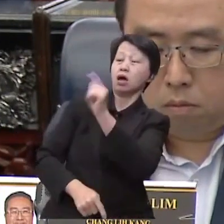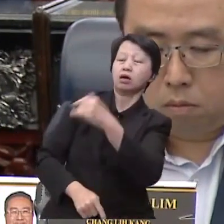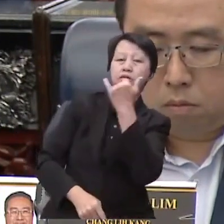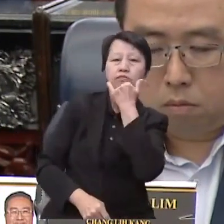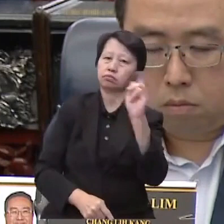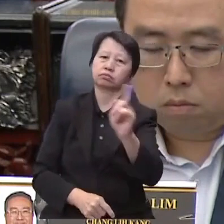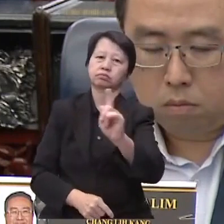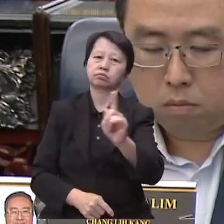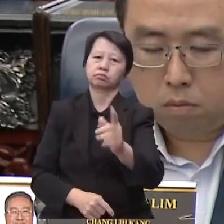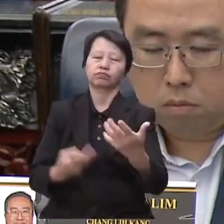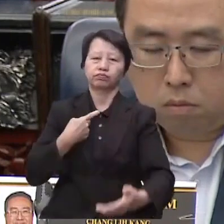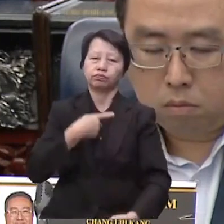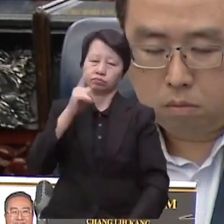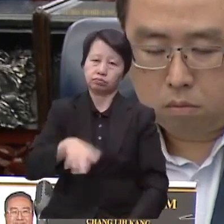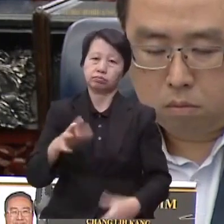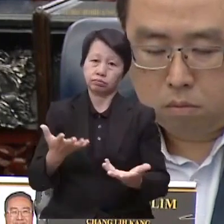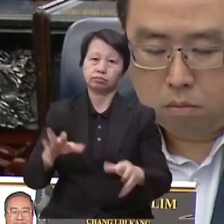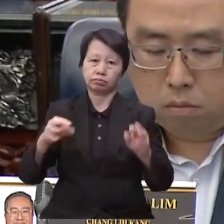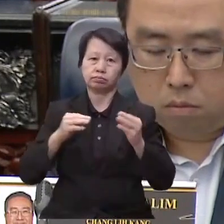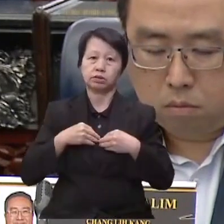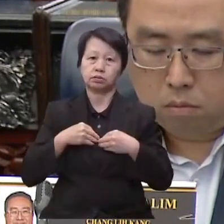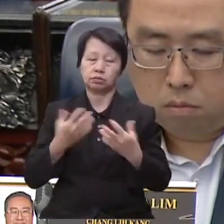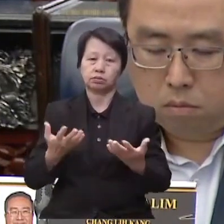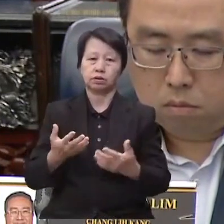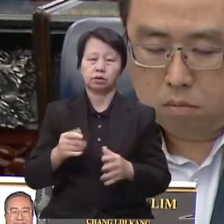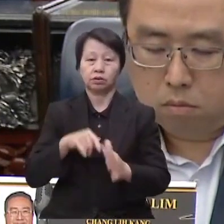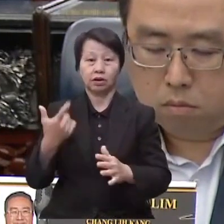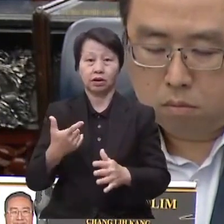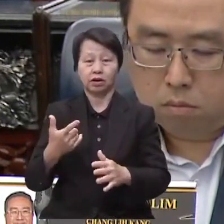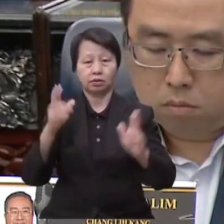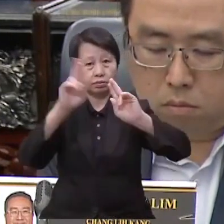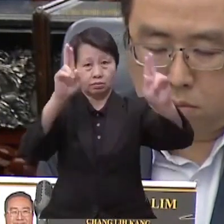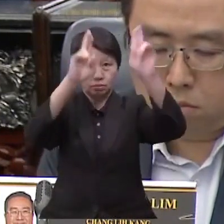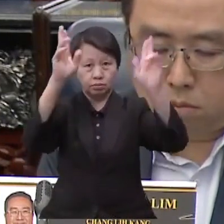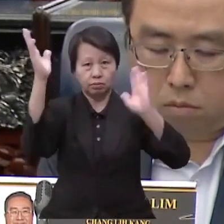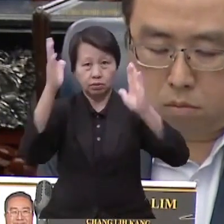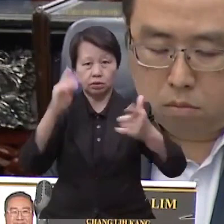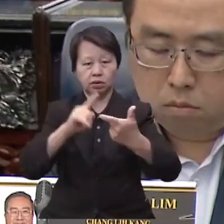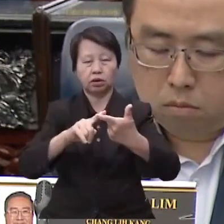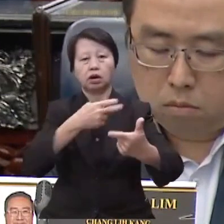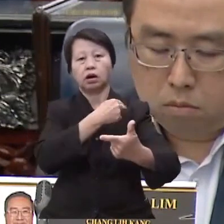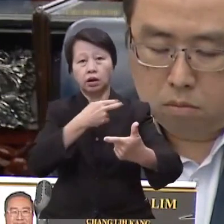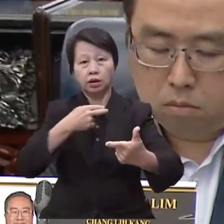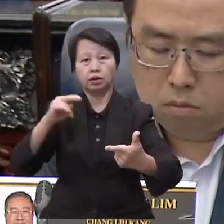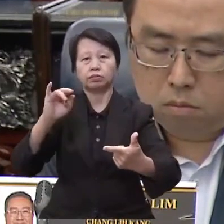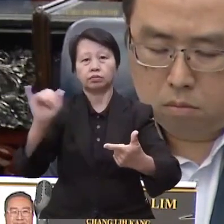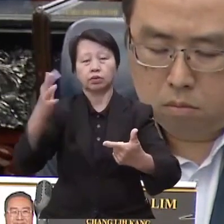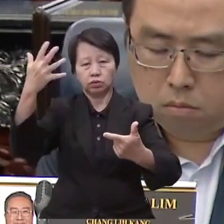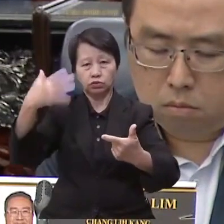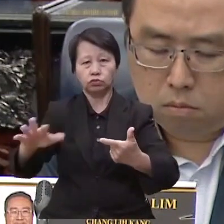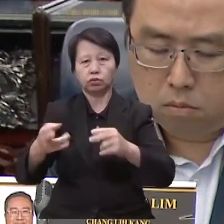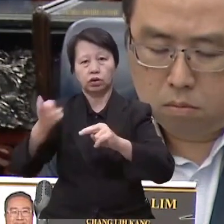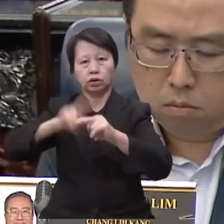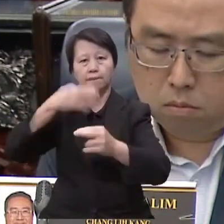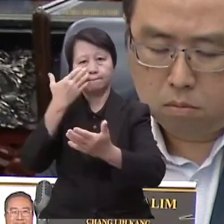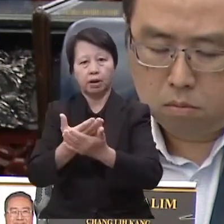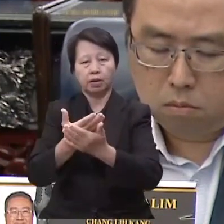dan kita perlu akui bahawa selain daripada negara kita sendiri negara Indonesia juga telah menambah